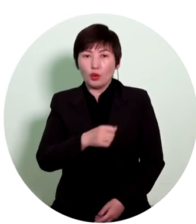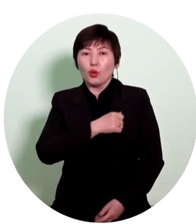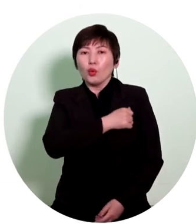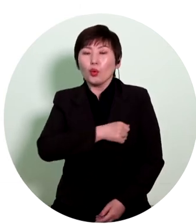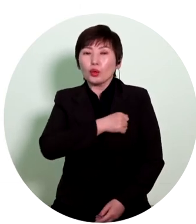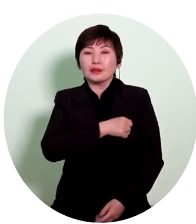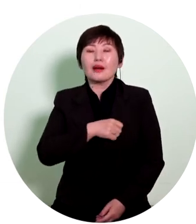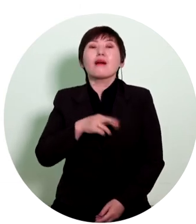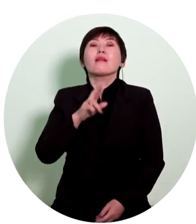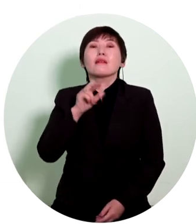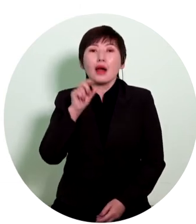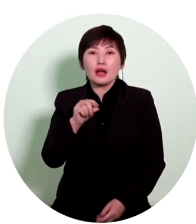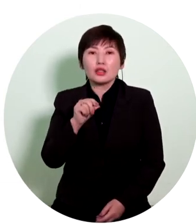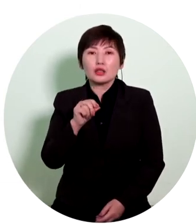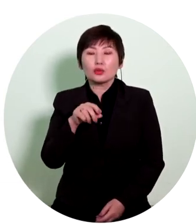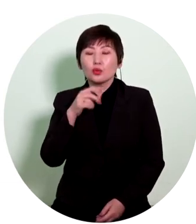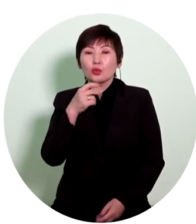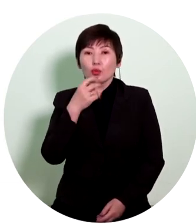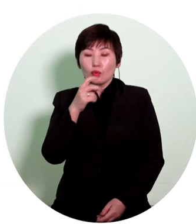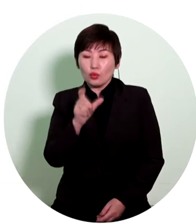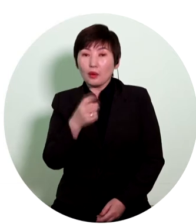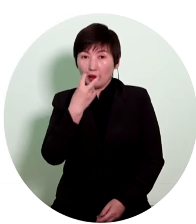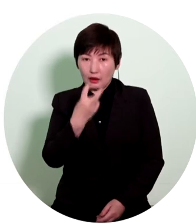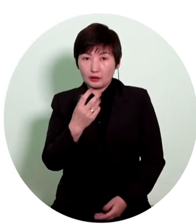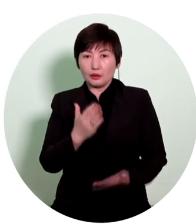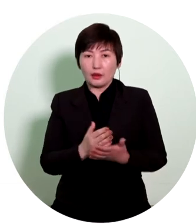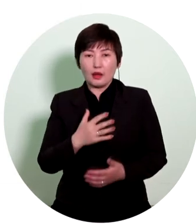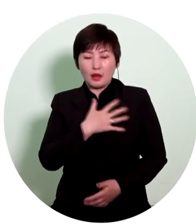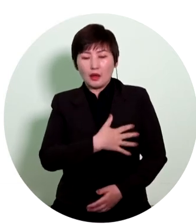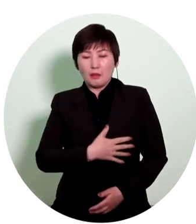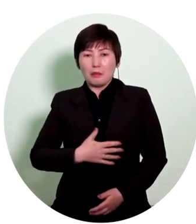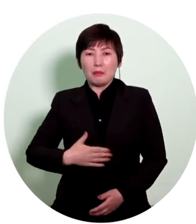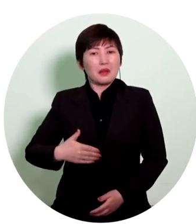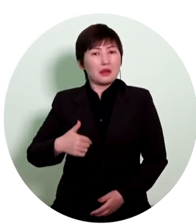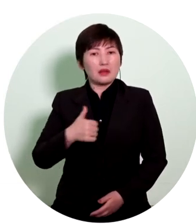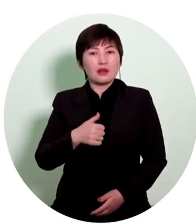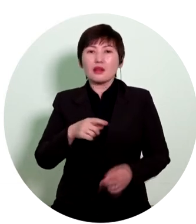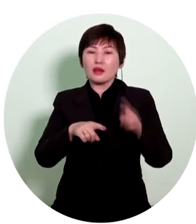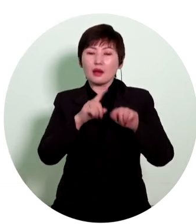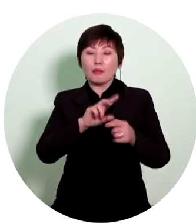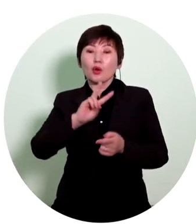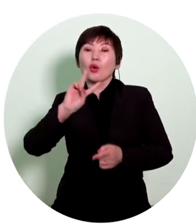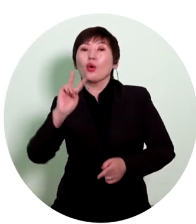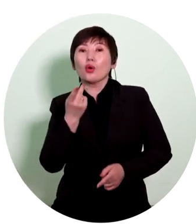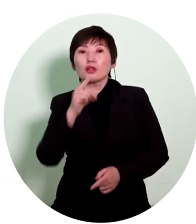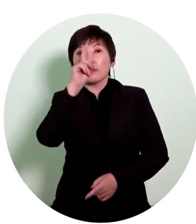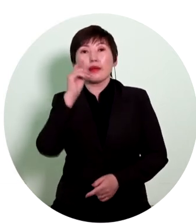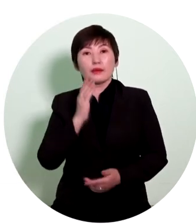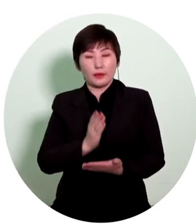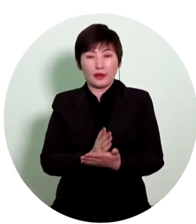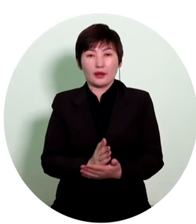Уурлаж байгаагаа хамгийн түрүүнд яаж хүн ер нь анзаардаг бол? Жишээлбэл хүний бие махбодод хэрхэн ямар өөрчлөлтүүд гарч ирдэг